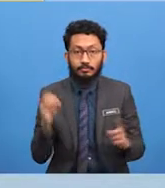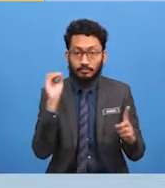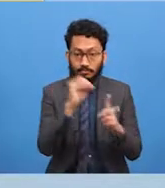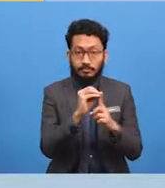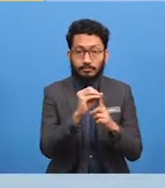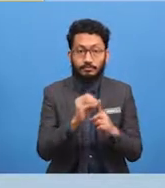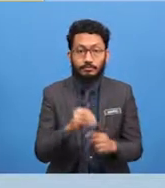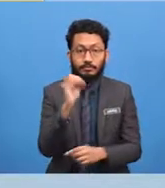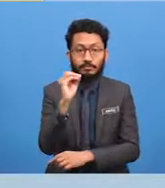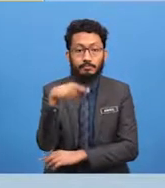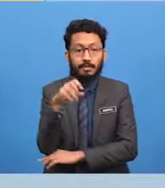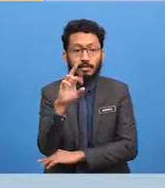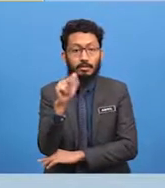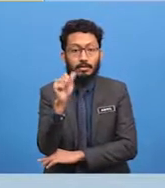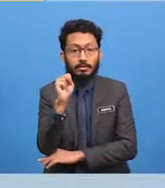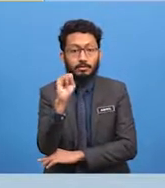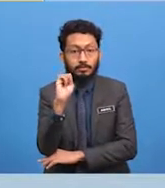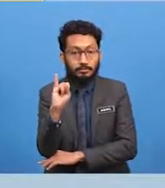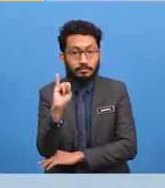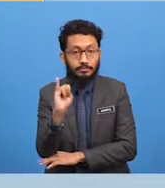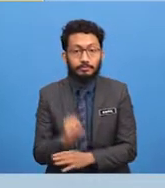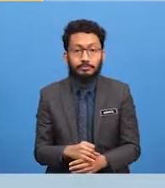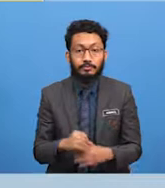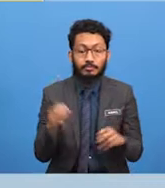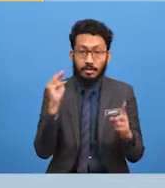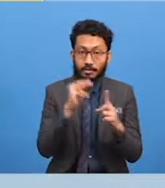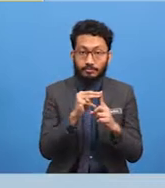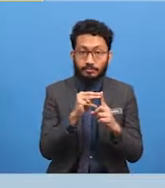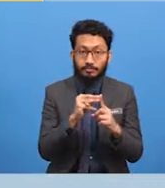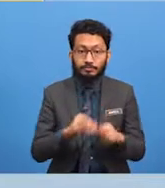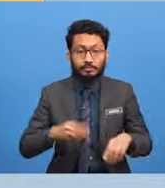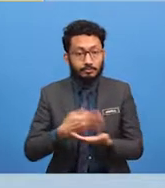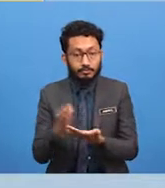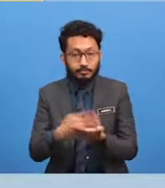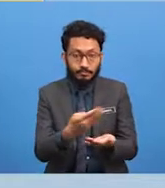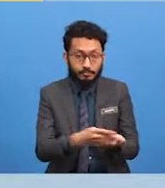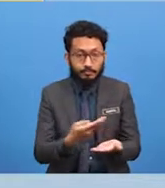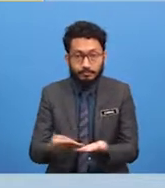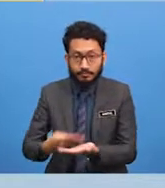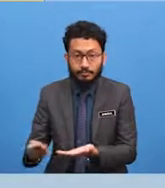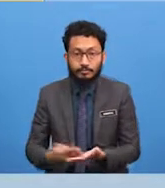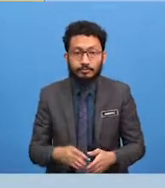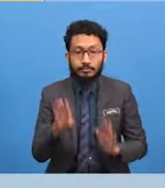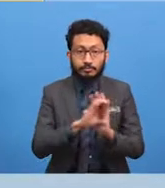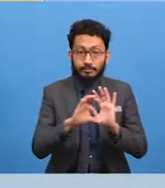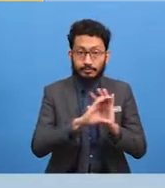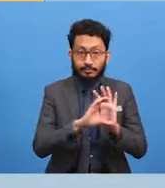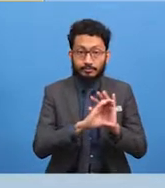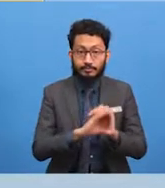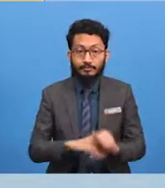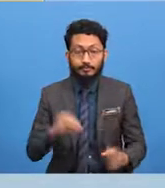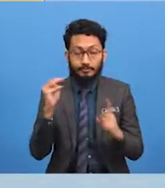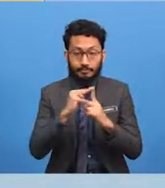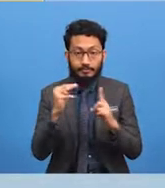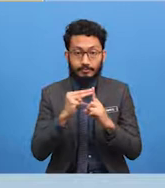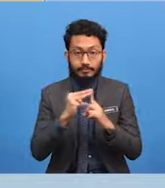operasi merupakan matlamat unit atau bahagian. Contohnya, matlamat operasi di